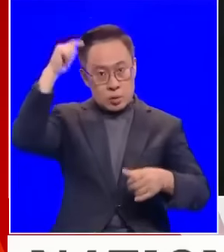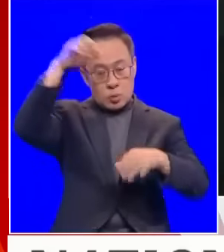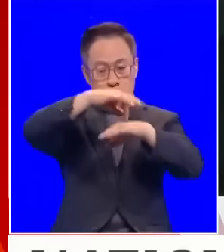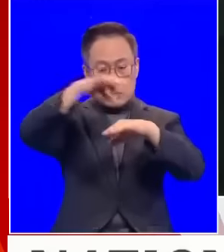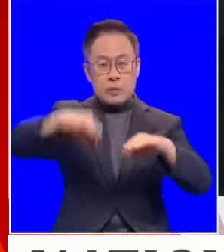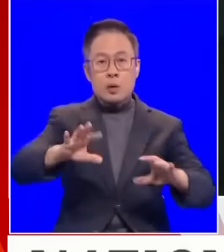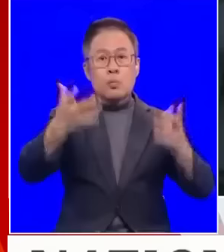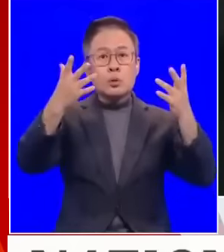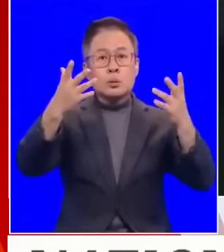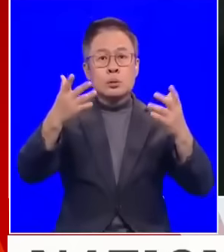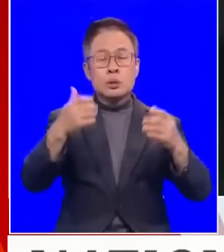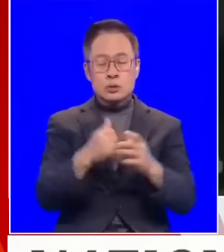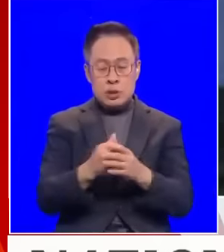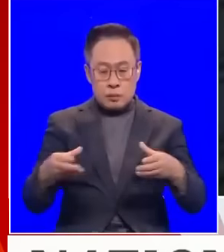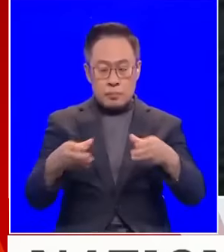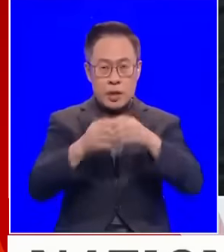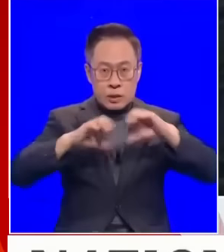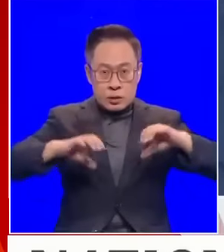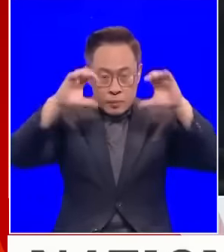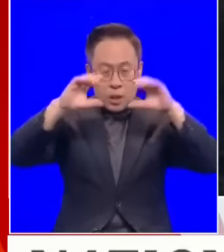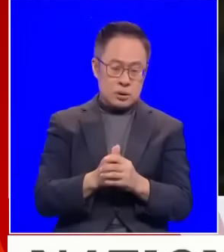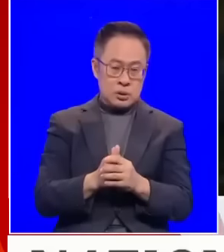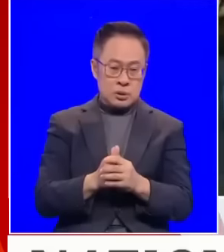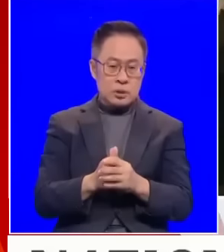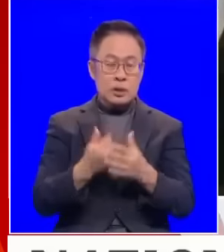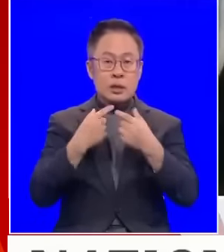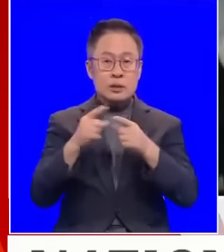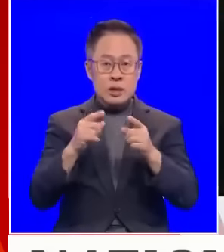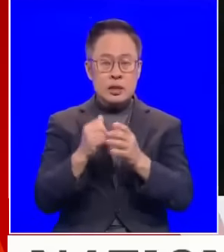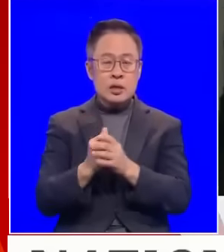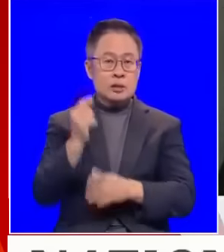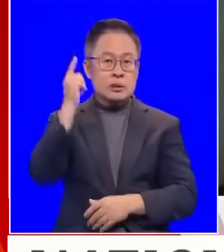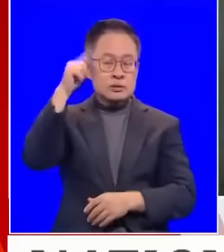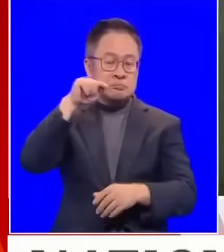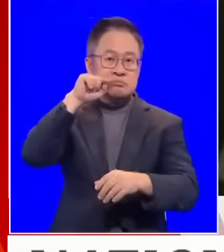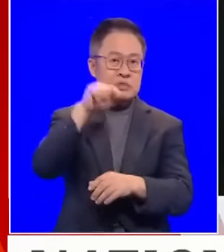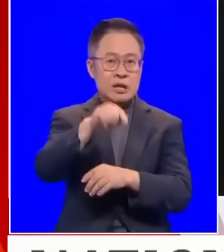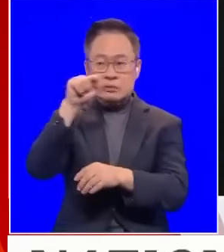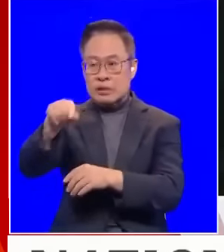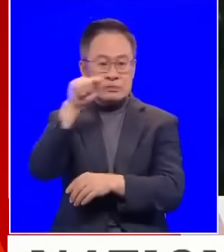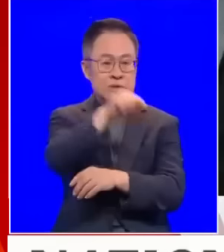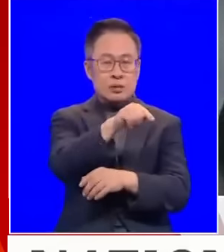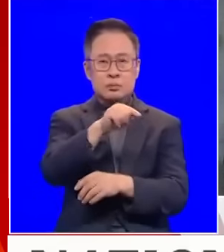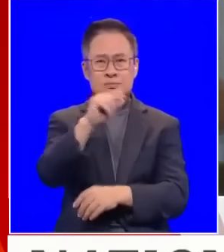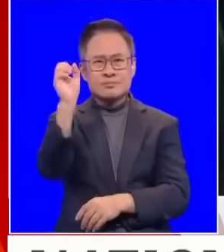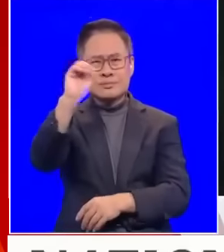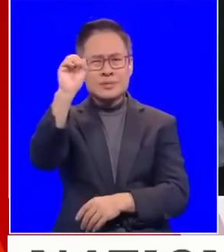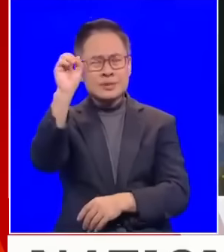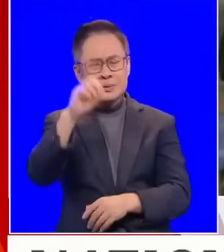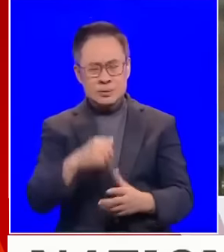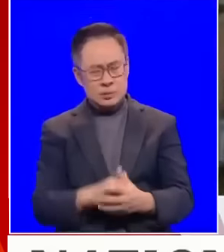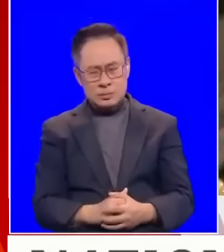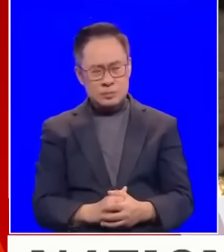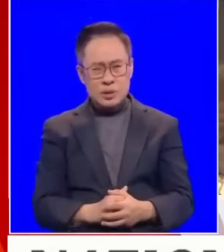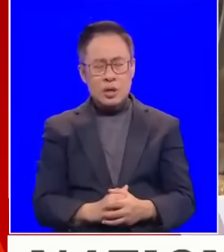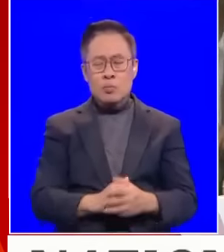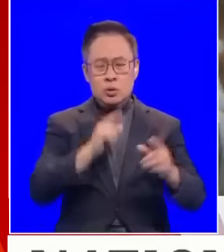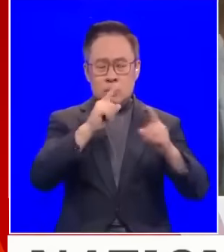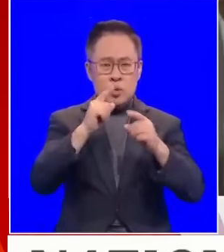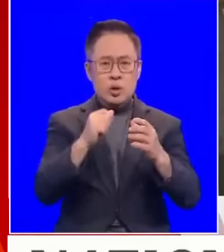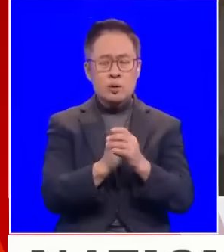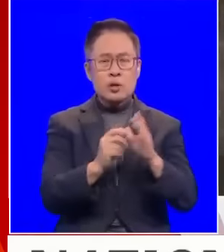ซึ่งพรรคร่วมรัฐบาลได้มีการพบปะพูดคุยกันไม่มีใครมาชี้นำหรือครอบงำได้อย่างแน่นอนเพราะทุกอย่างเนี่ยมีก